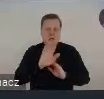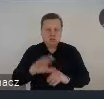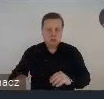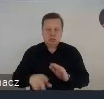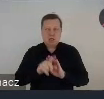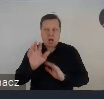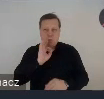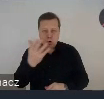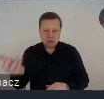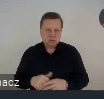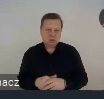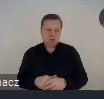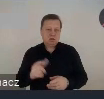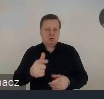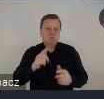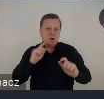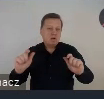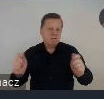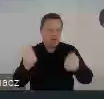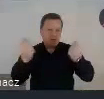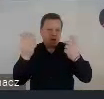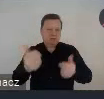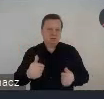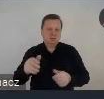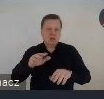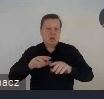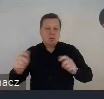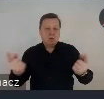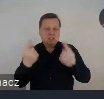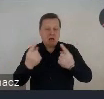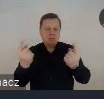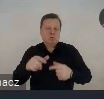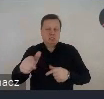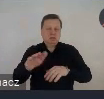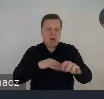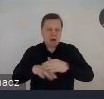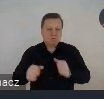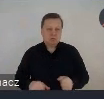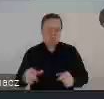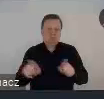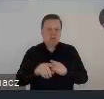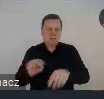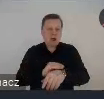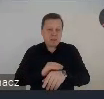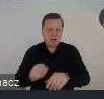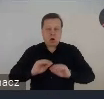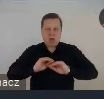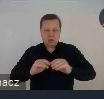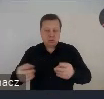młodzieży, wydarzenia promujące naukę zawodów w przemyśle, wydawanie materiałów promocyjnych i